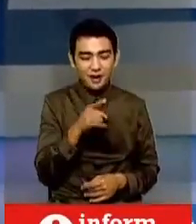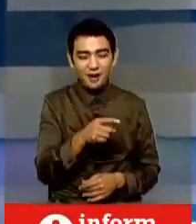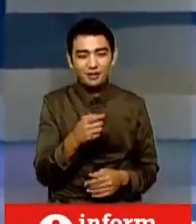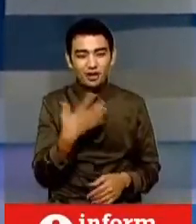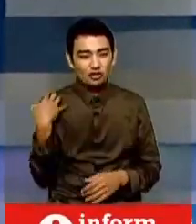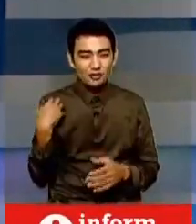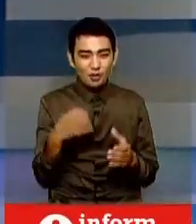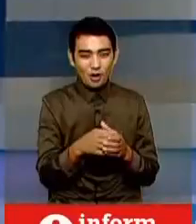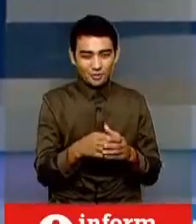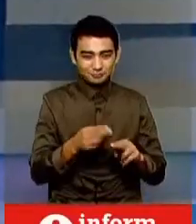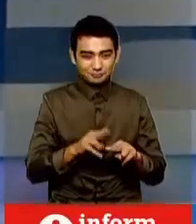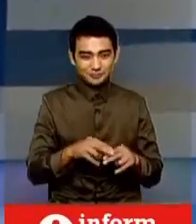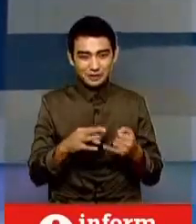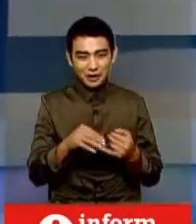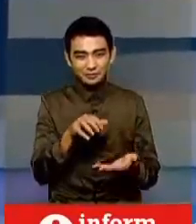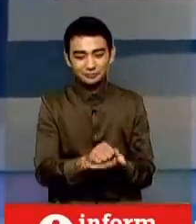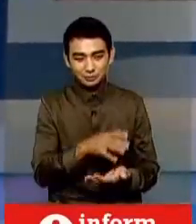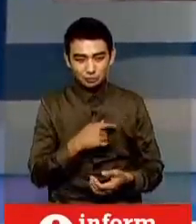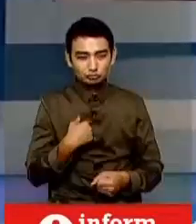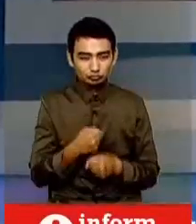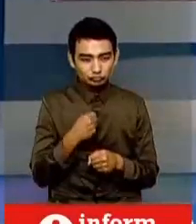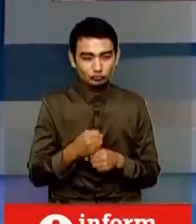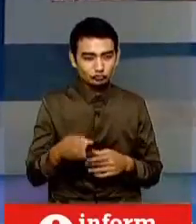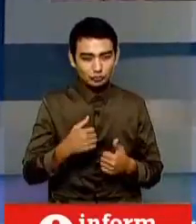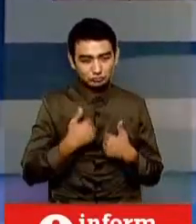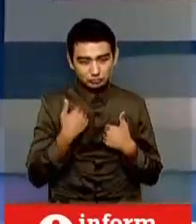басшысы қолдан келгеннің барлығын жасап жатырмыз деп ақталды.